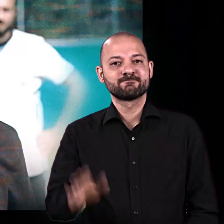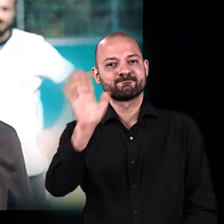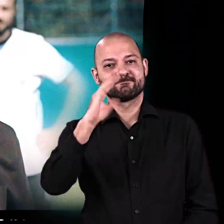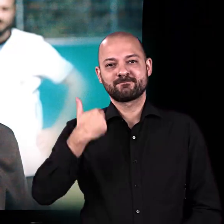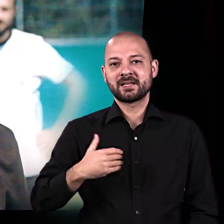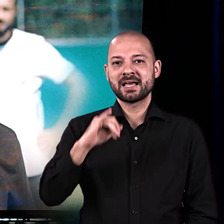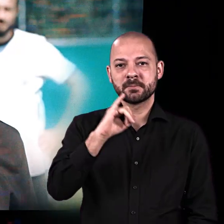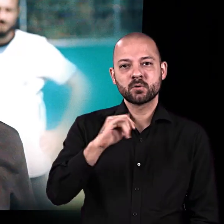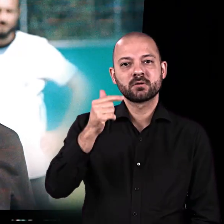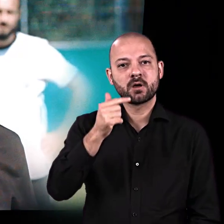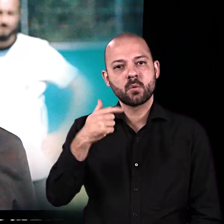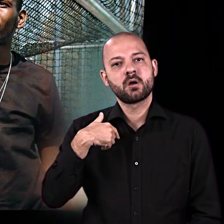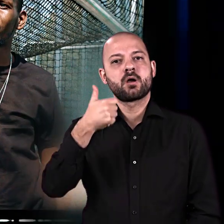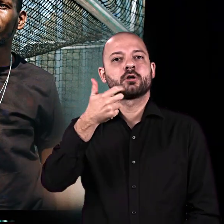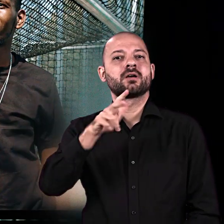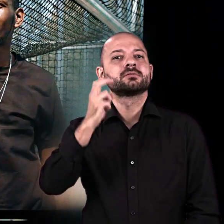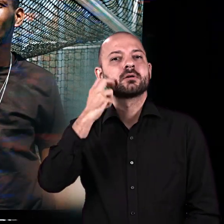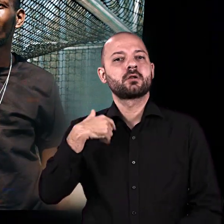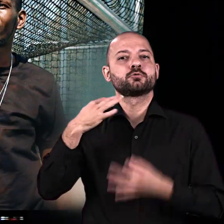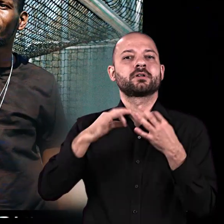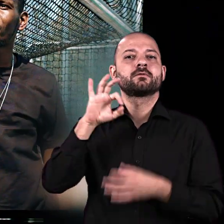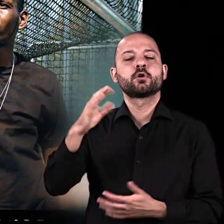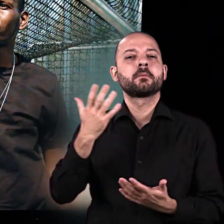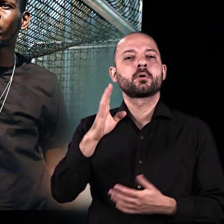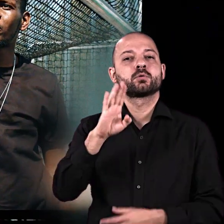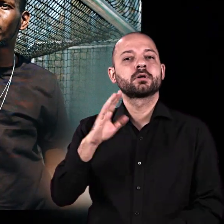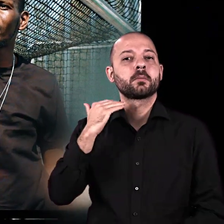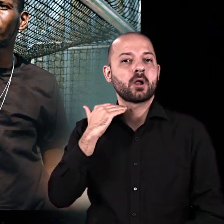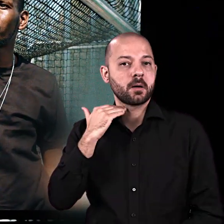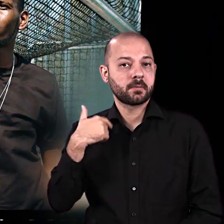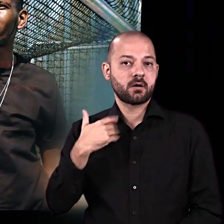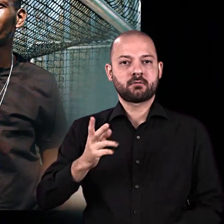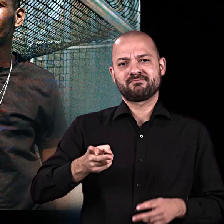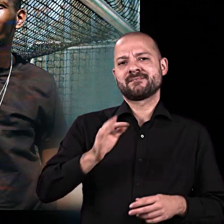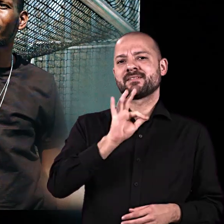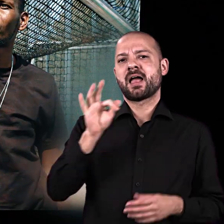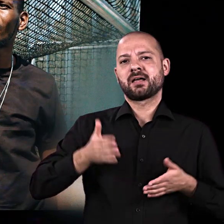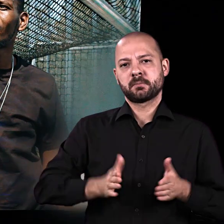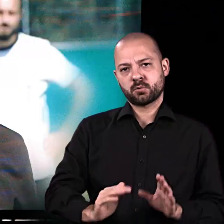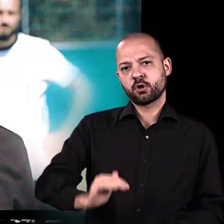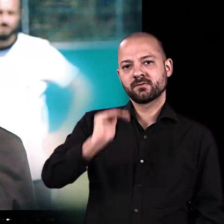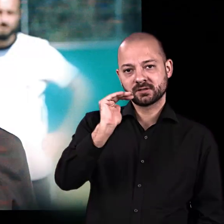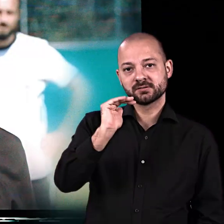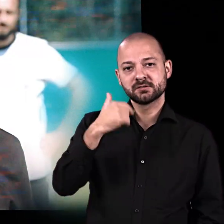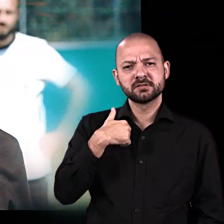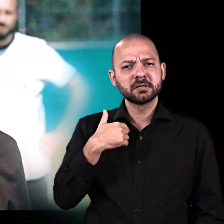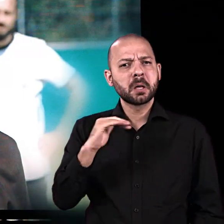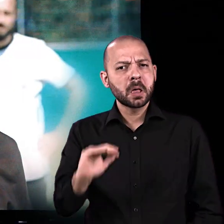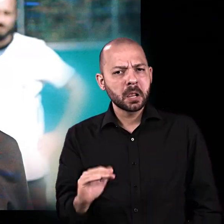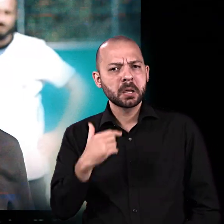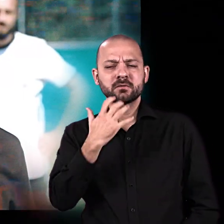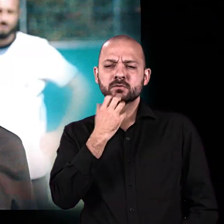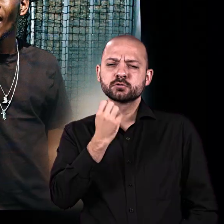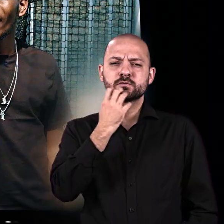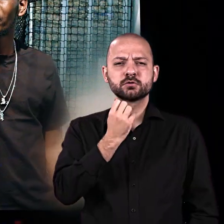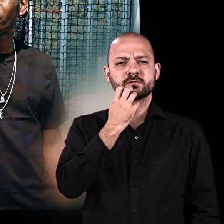Hallo, ich bin Ibo Traore, 31 Jahre alt, Fußballspieler für Borussia Mönchengladbach. In Frankreich geboren und